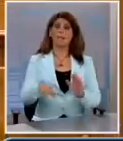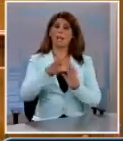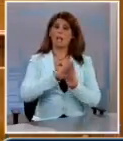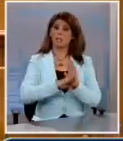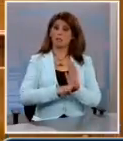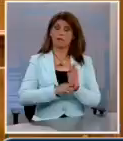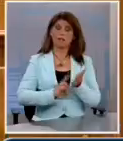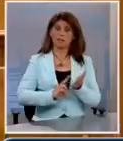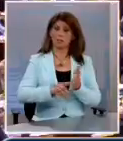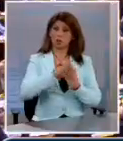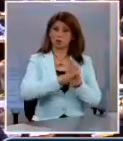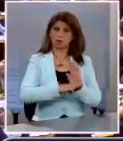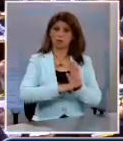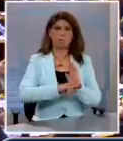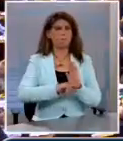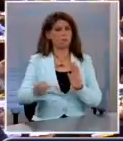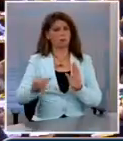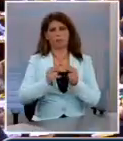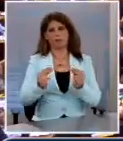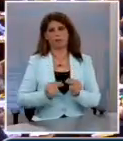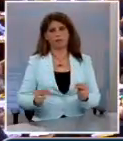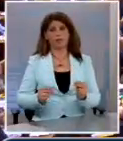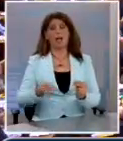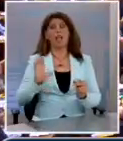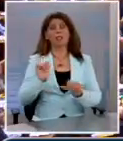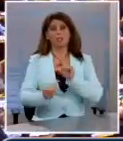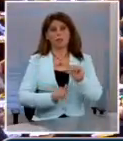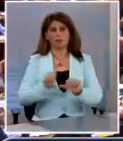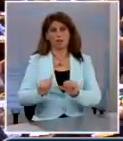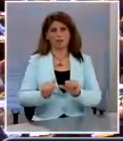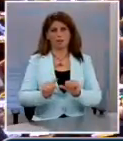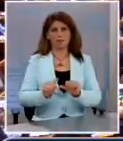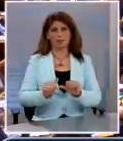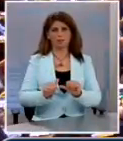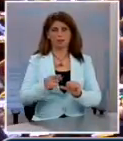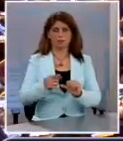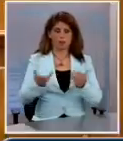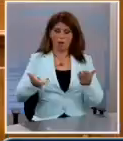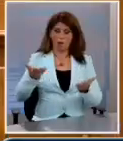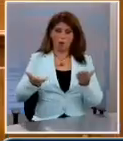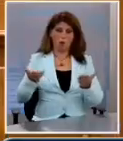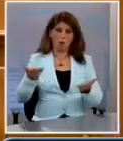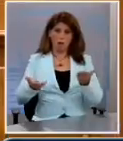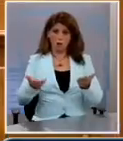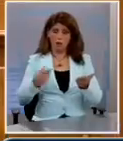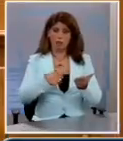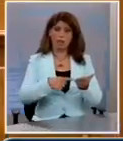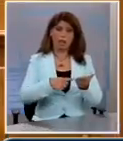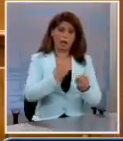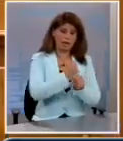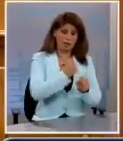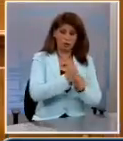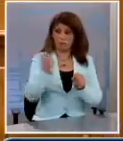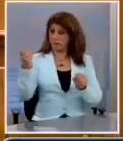το ασφαλιστικό σύστημα δεν μπορεί να λυθεί ποτέ εάν δεν αλλάξει ο λόγος εργαζόμενων προς συνταξιούχους, εάν δεν πάρει μπροστά η μηχανή